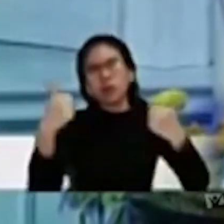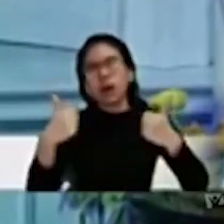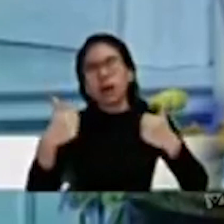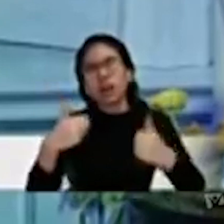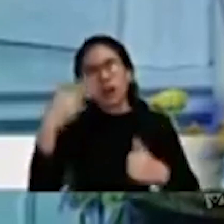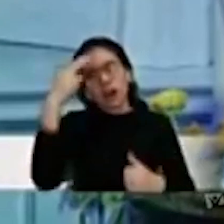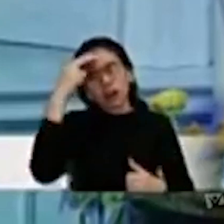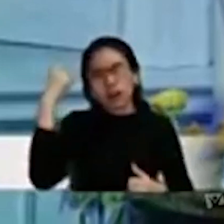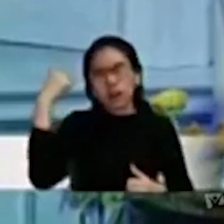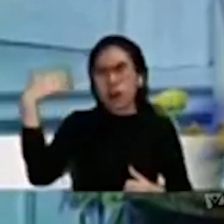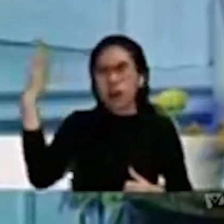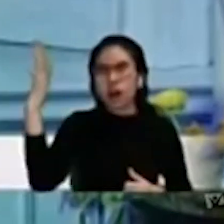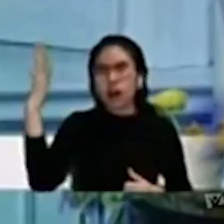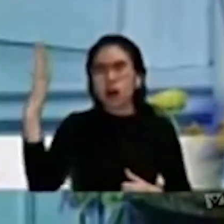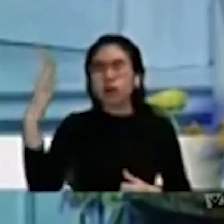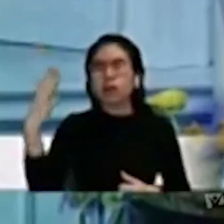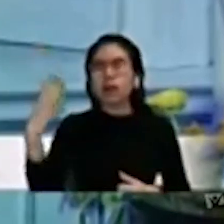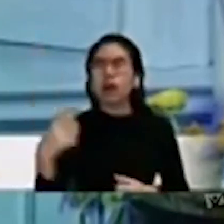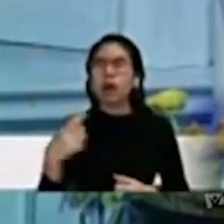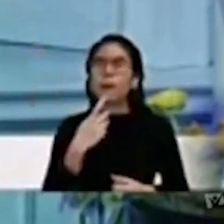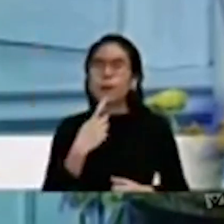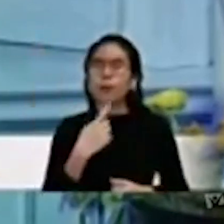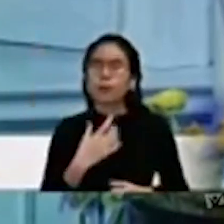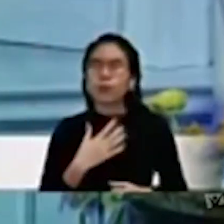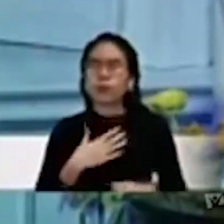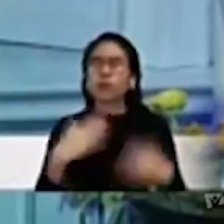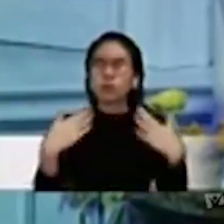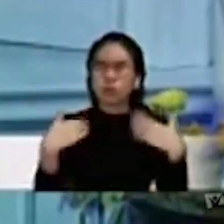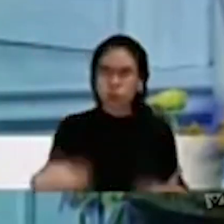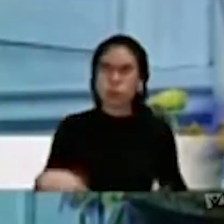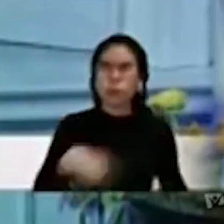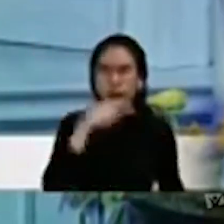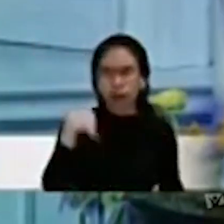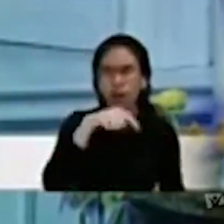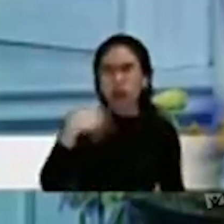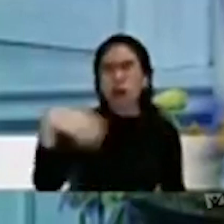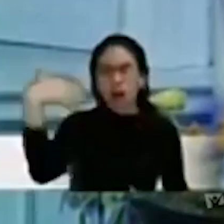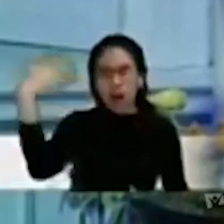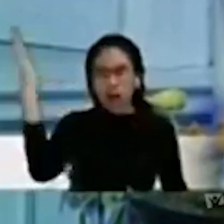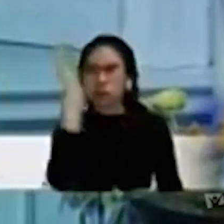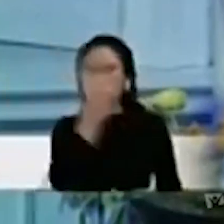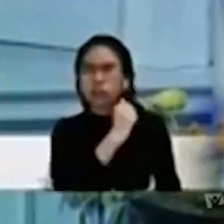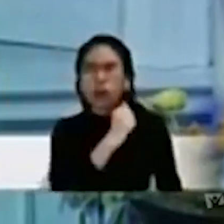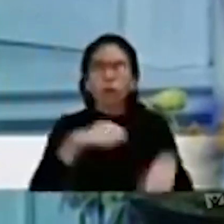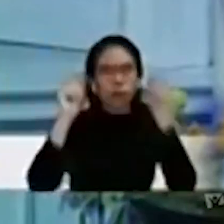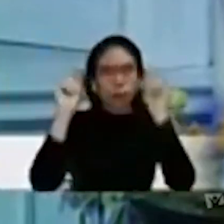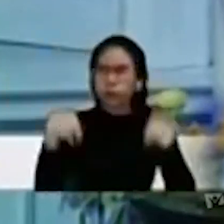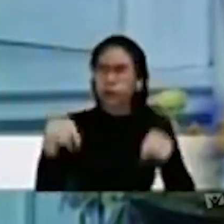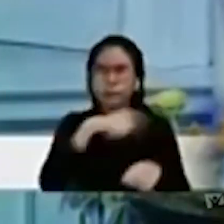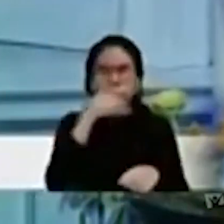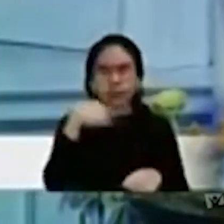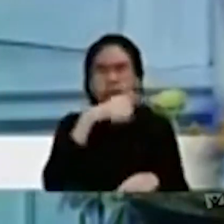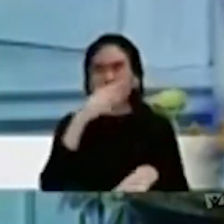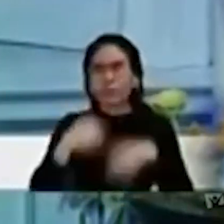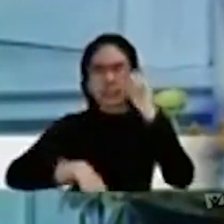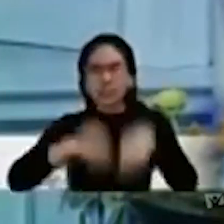raga mereka. Dan Engkaulah yang maha mengetahui kebutuhan mereka, Tuhan. Sehingga kami menyerahkan